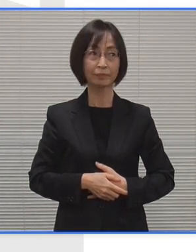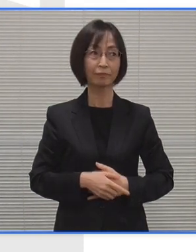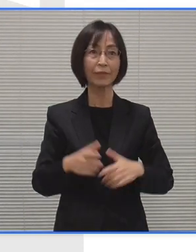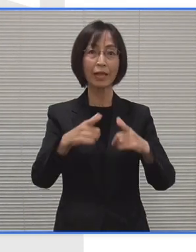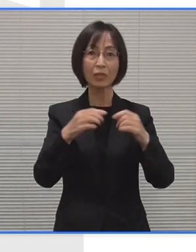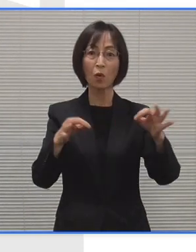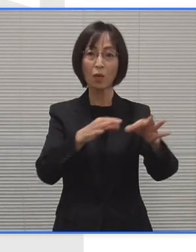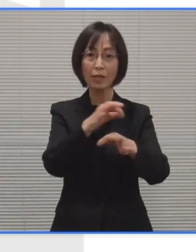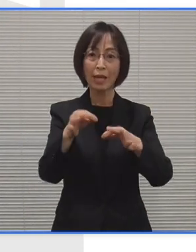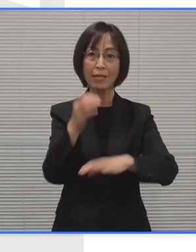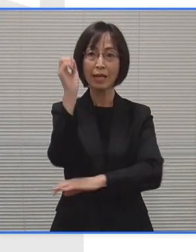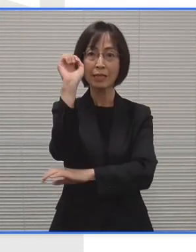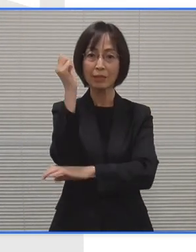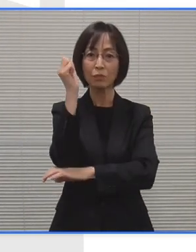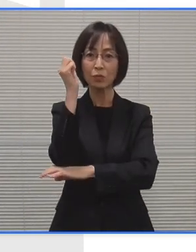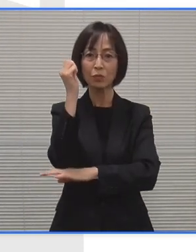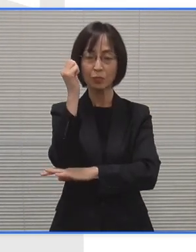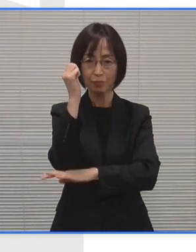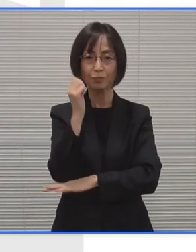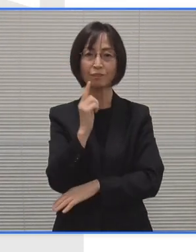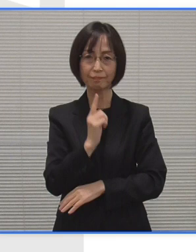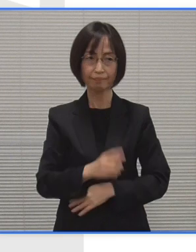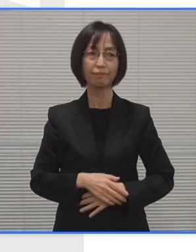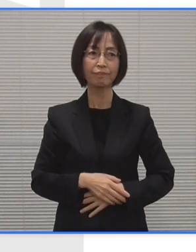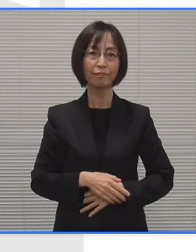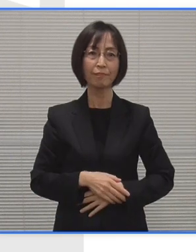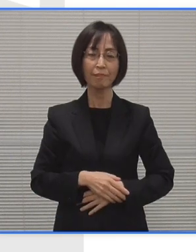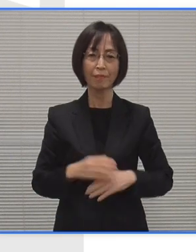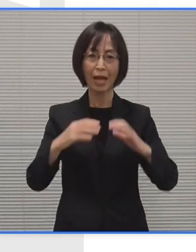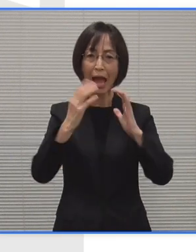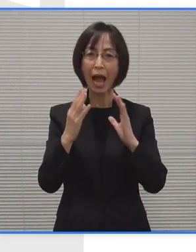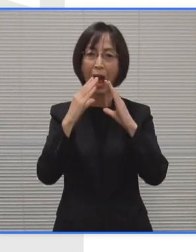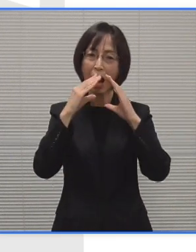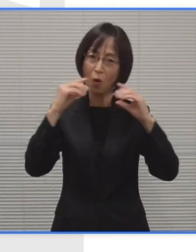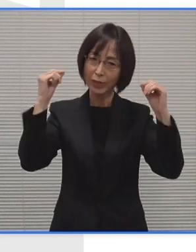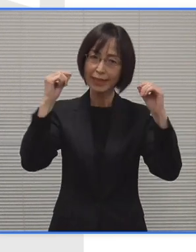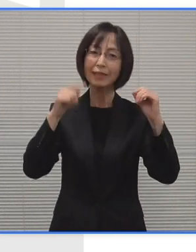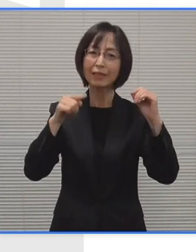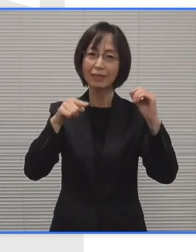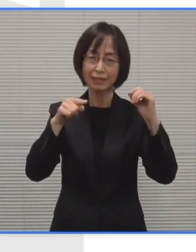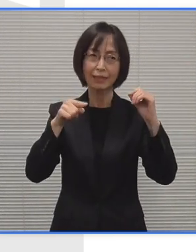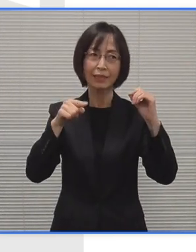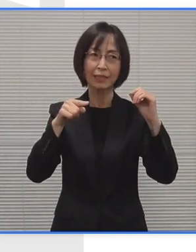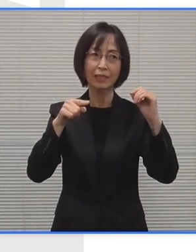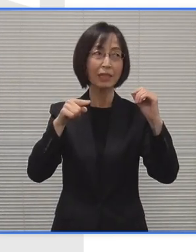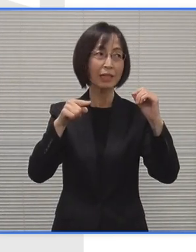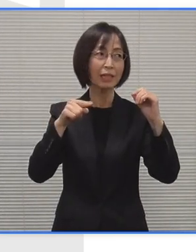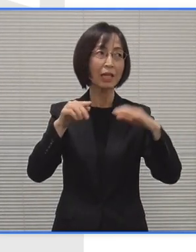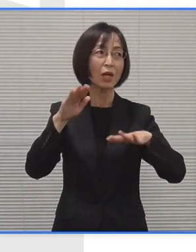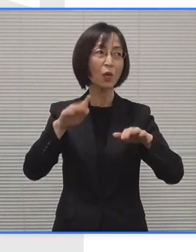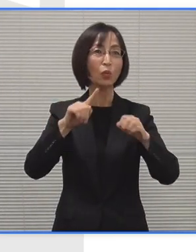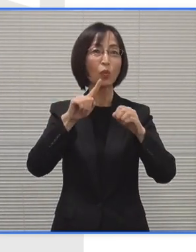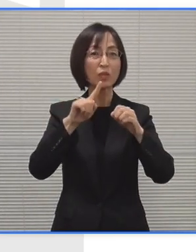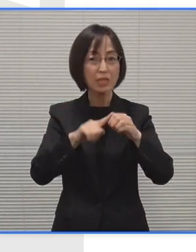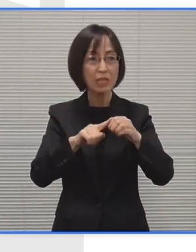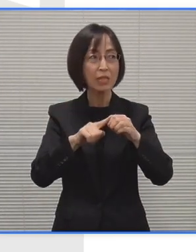経済新聞の森岡と申します。ハロウィンなんですけども、今年インバウンドが復活してきてということ